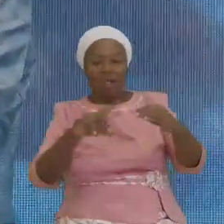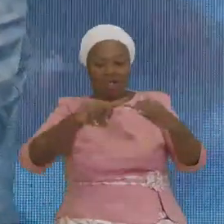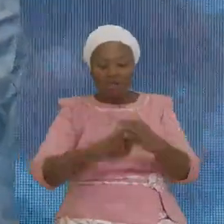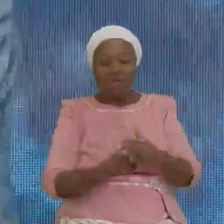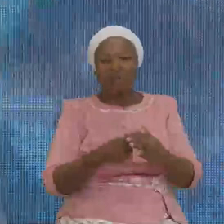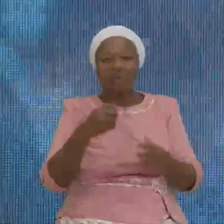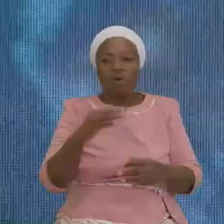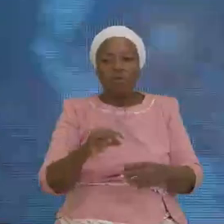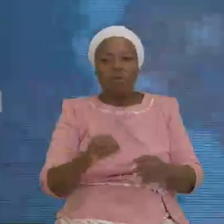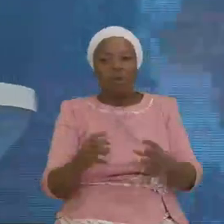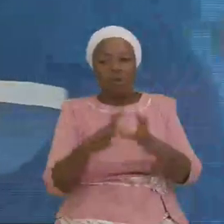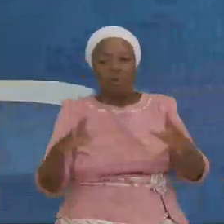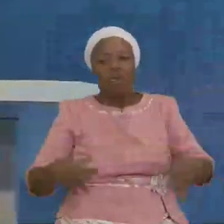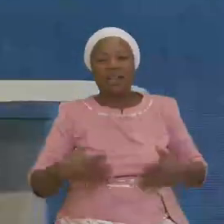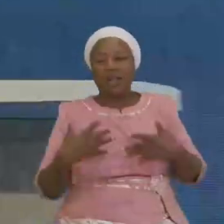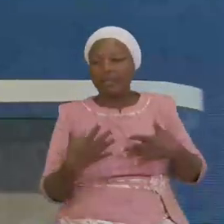La source